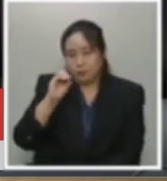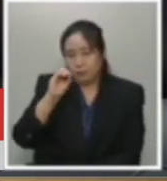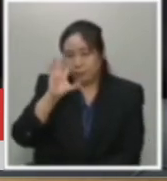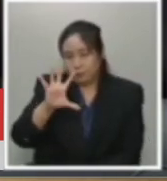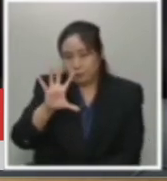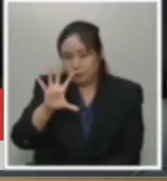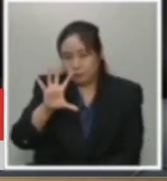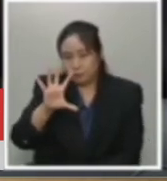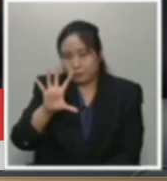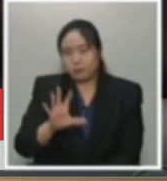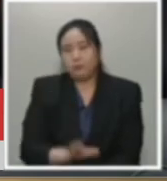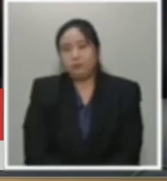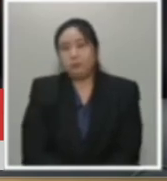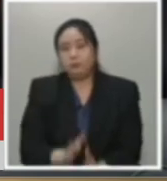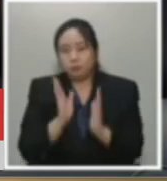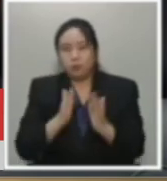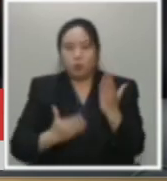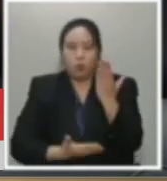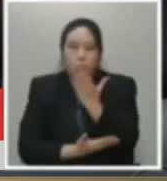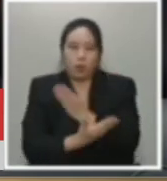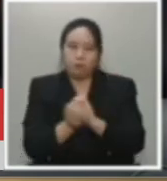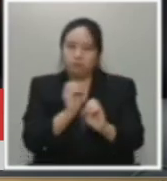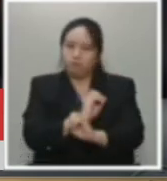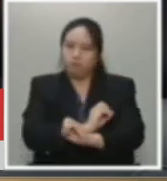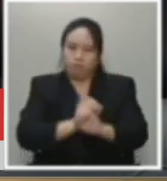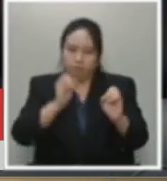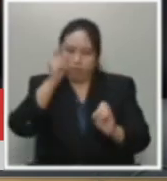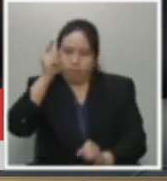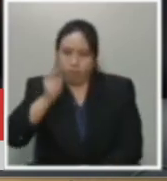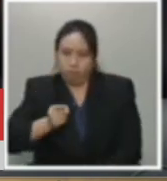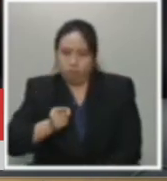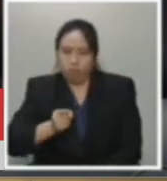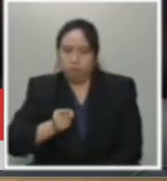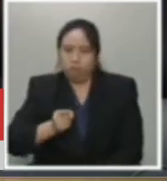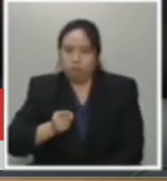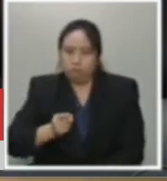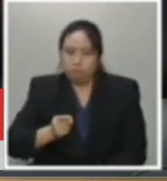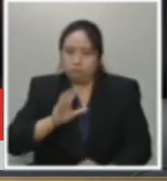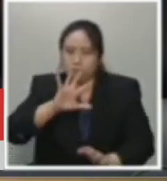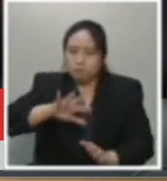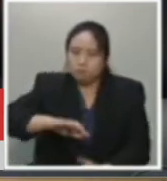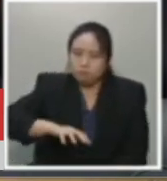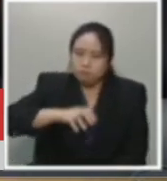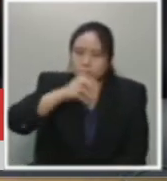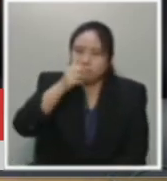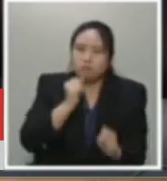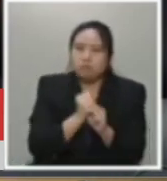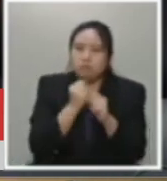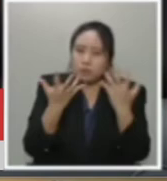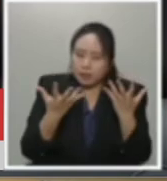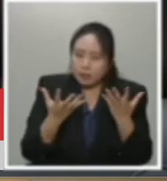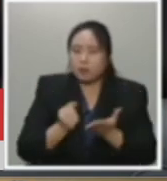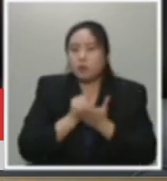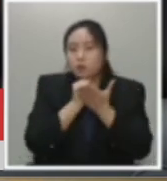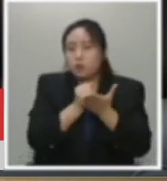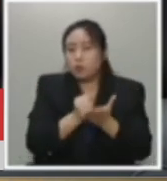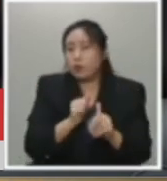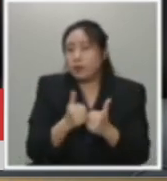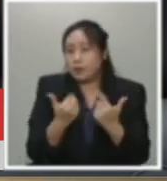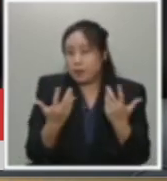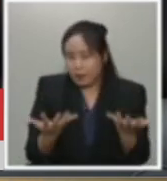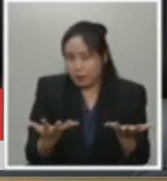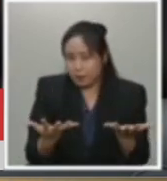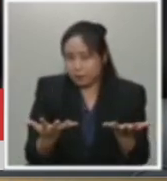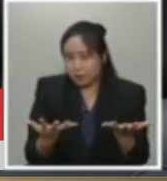112,855 คนนั้นด้อยโอกาสจริงๆค่ะจะฟื้นฟูจะทำอย่างไรจะเยียวยาเช่นไรจึงจะท